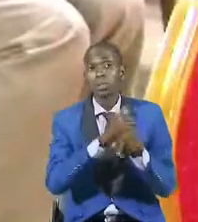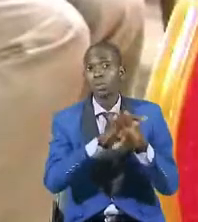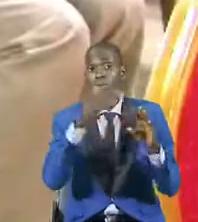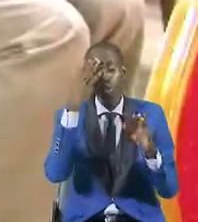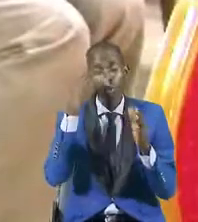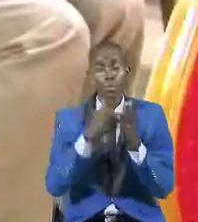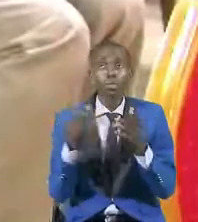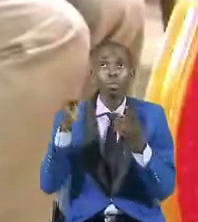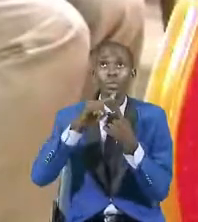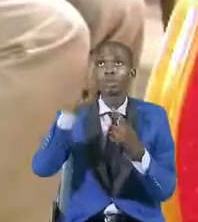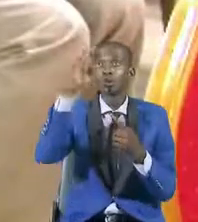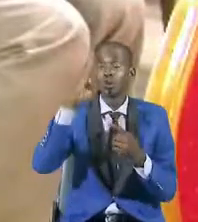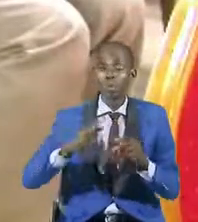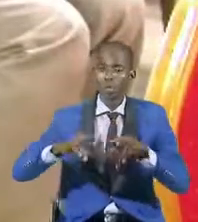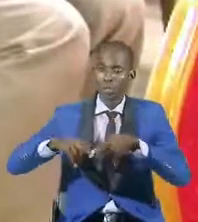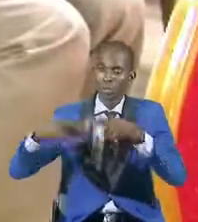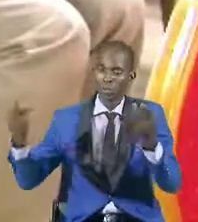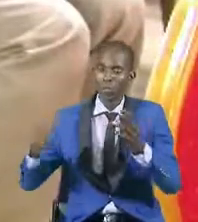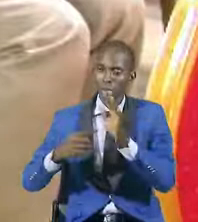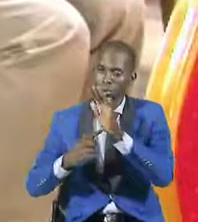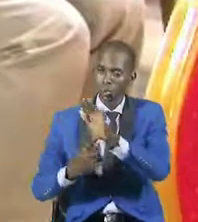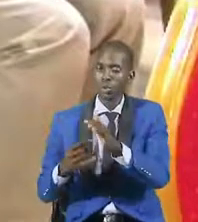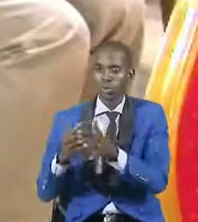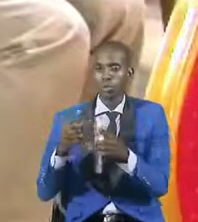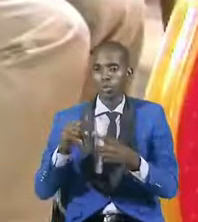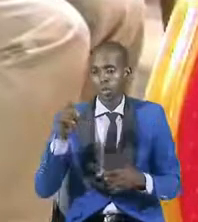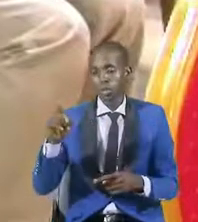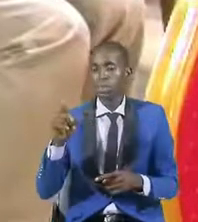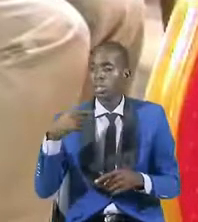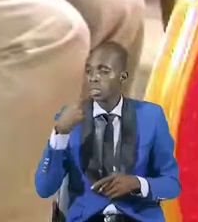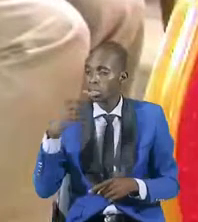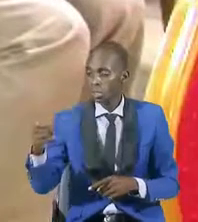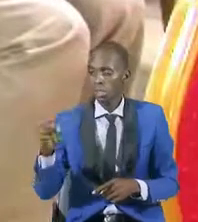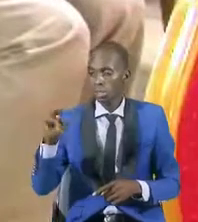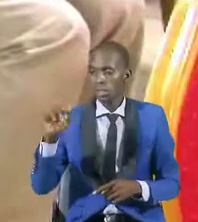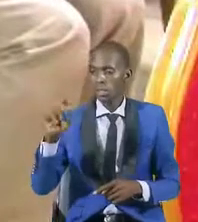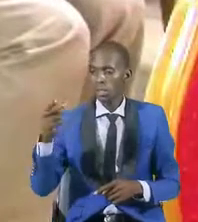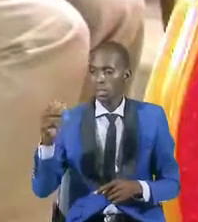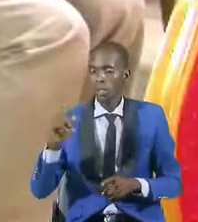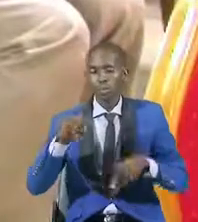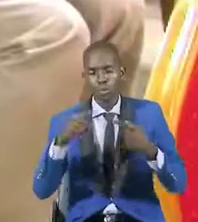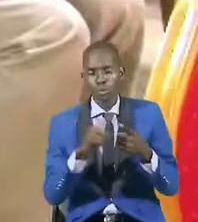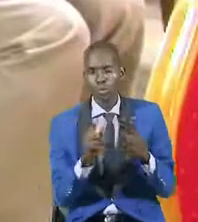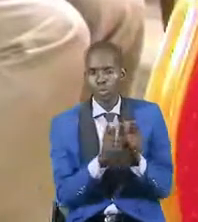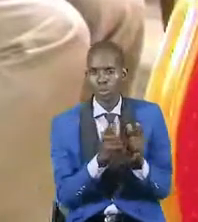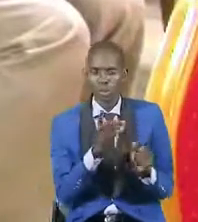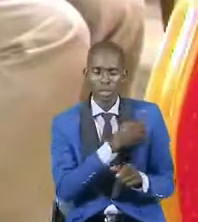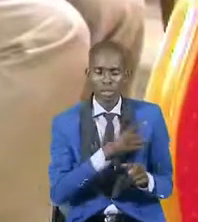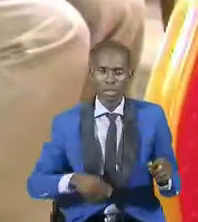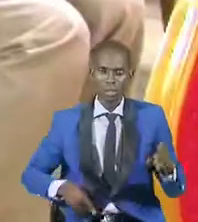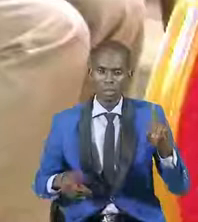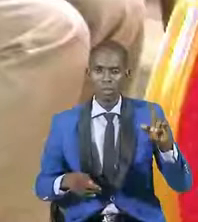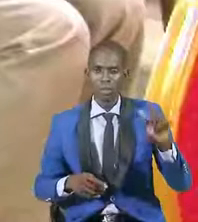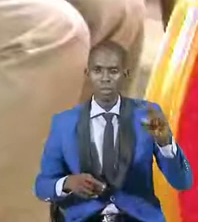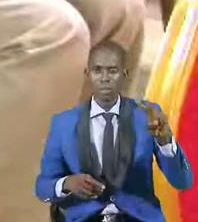mais Dieu lui a révélé ça. Et il a dit, Dieu lui a dit, va lui dire qu'il est pécheur. Il n'est pas venu à David pour dire que